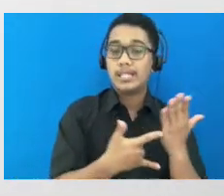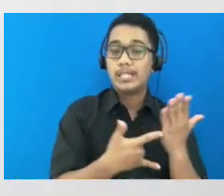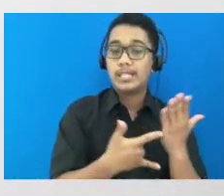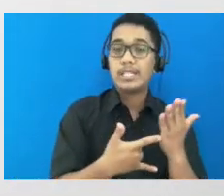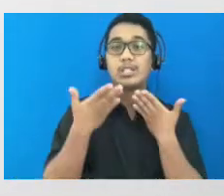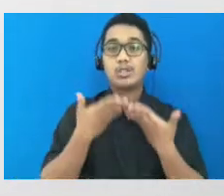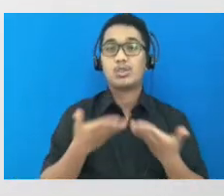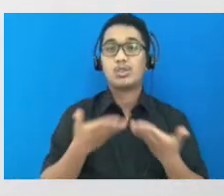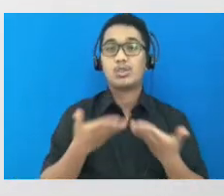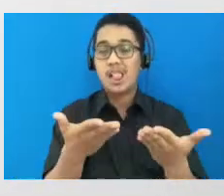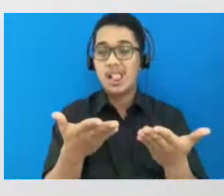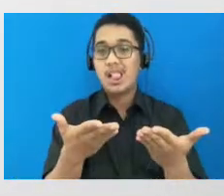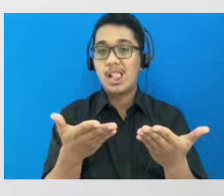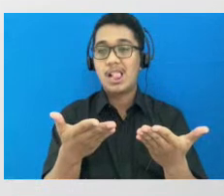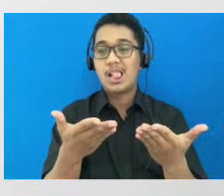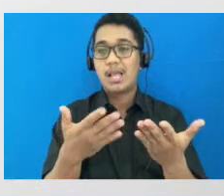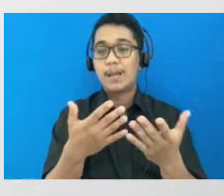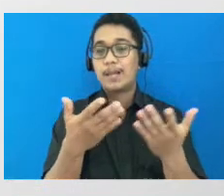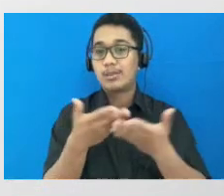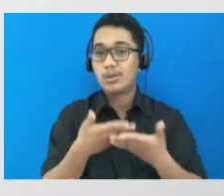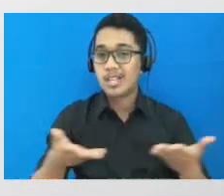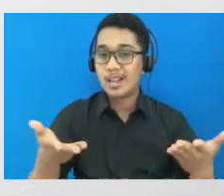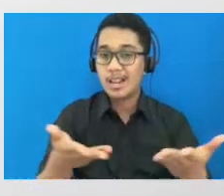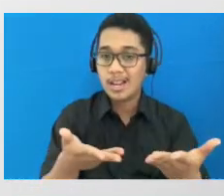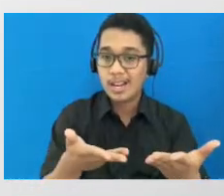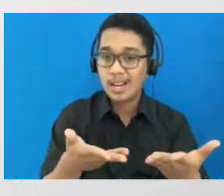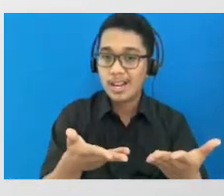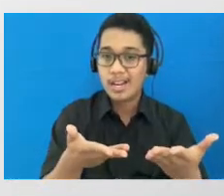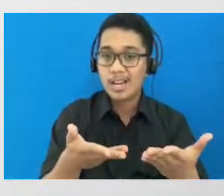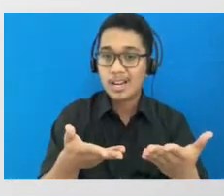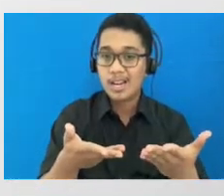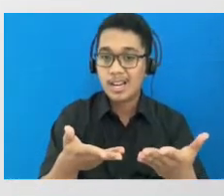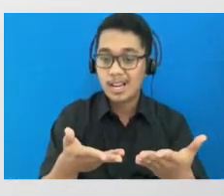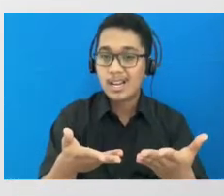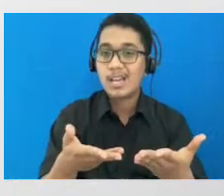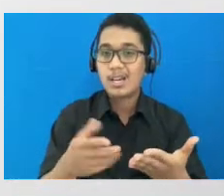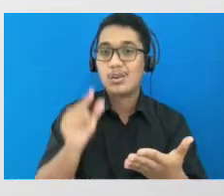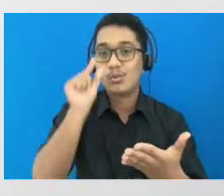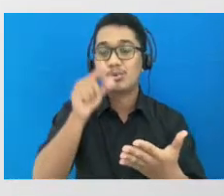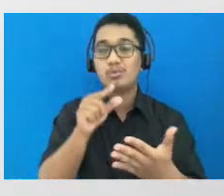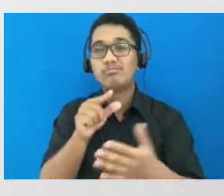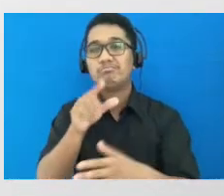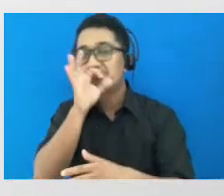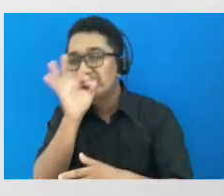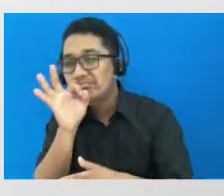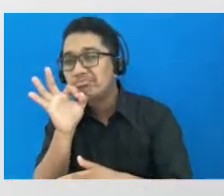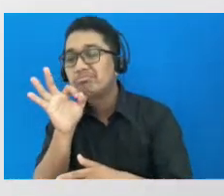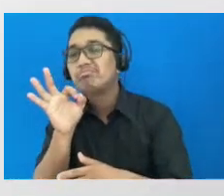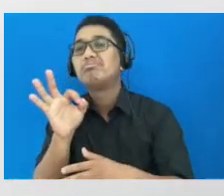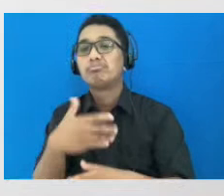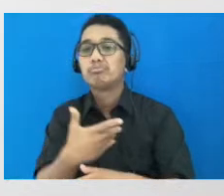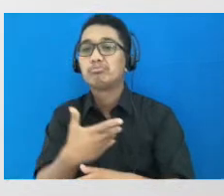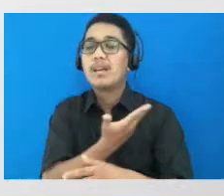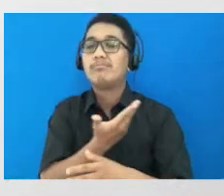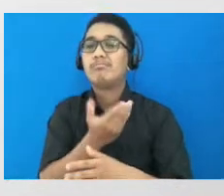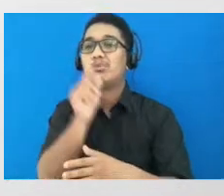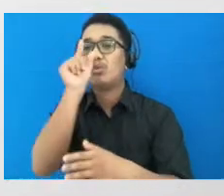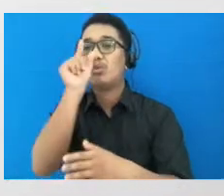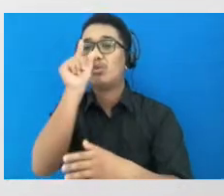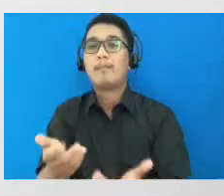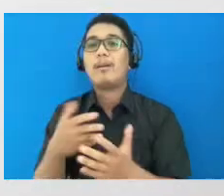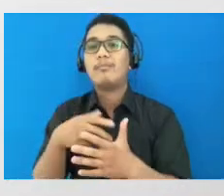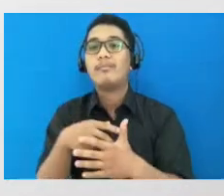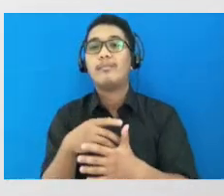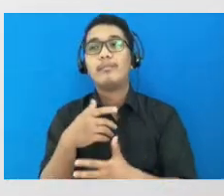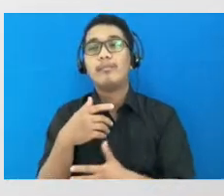ataupun melakukan tipu daya kepada calon korban untuk mendapatkan kepercayaan dengan